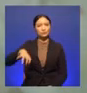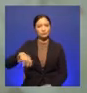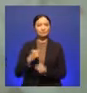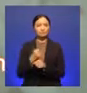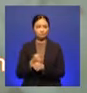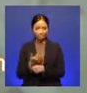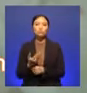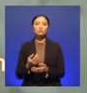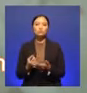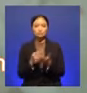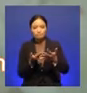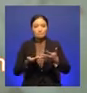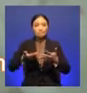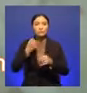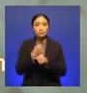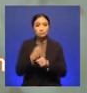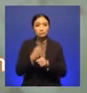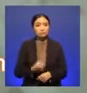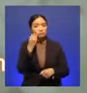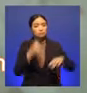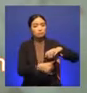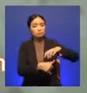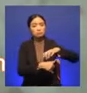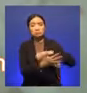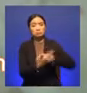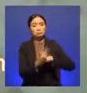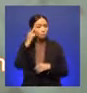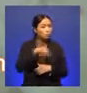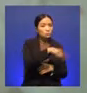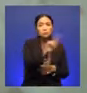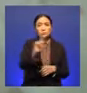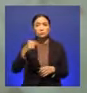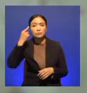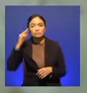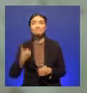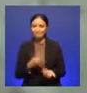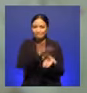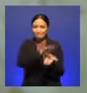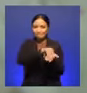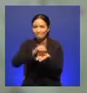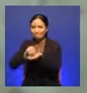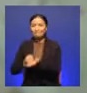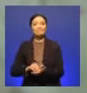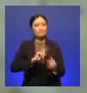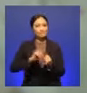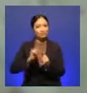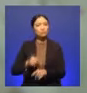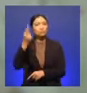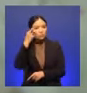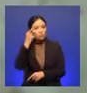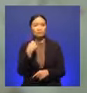วเข้ามาคนไร้บ้านซึ่งเราไม่มีกระทั่งสถิติเราไม่รู้ว่าเขาอยู่ตรงไหนบ้างนะครับก็มีการทำฐานข้อมูลต่างๆเหล่านี้ฉ